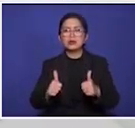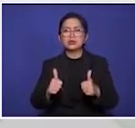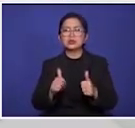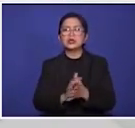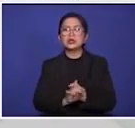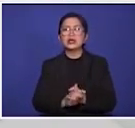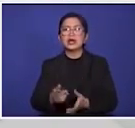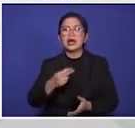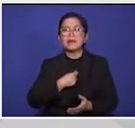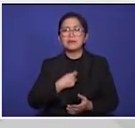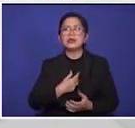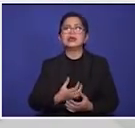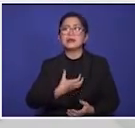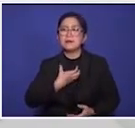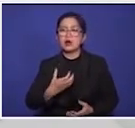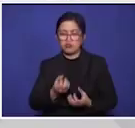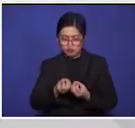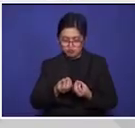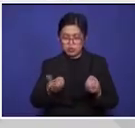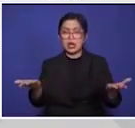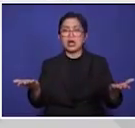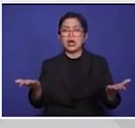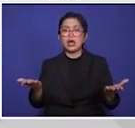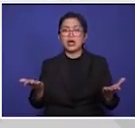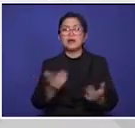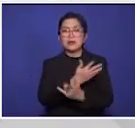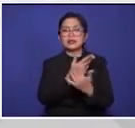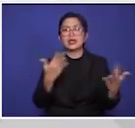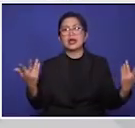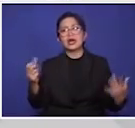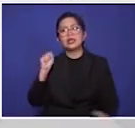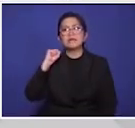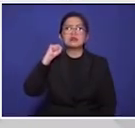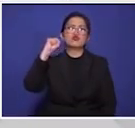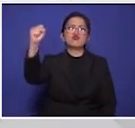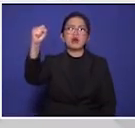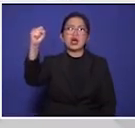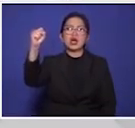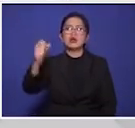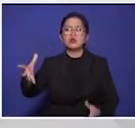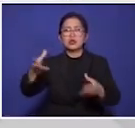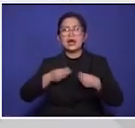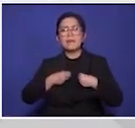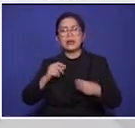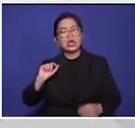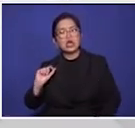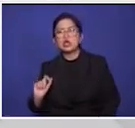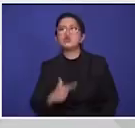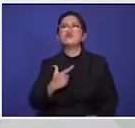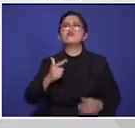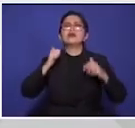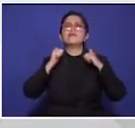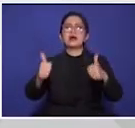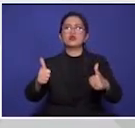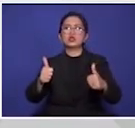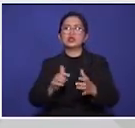Kami ingin buka lapangan kerja seluas-luasnya rakyat berjuang untuk mendapatkan penghidupan yangbi h layak Mereka menginginkan